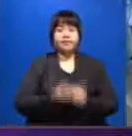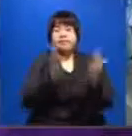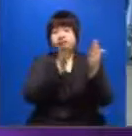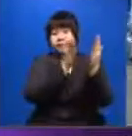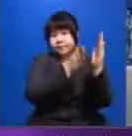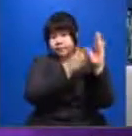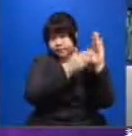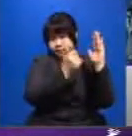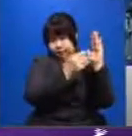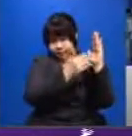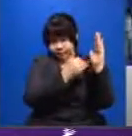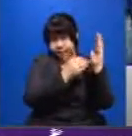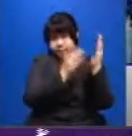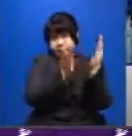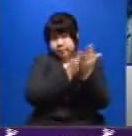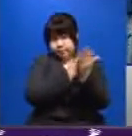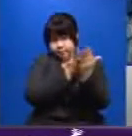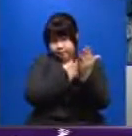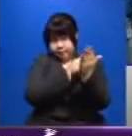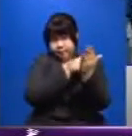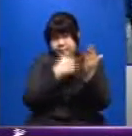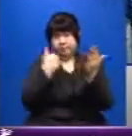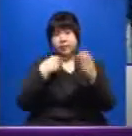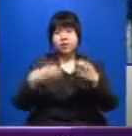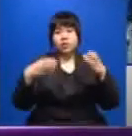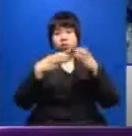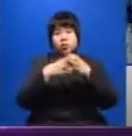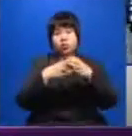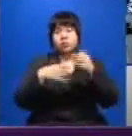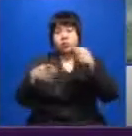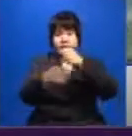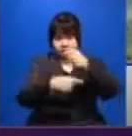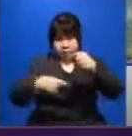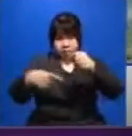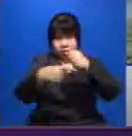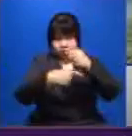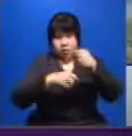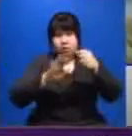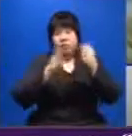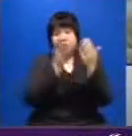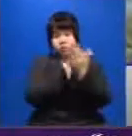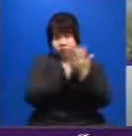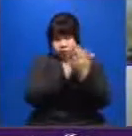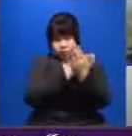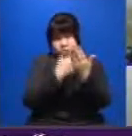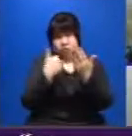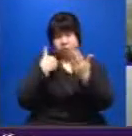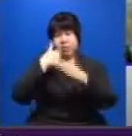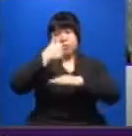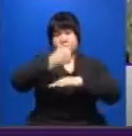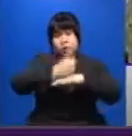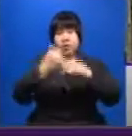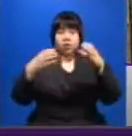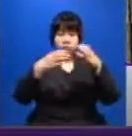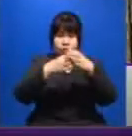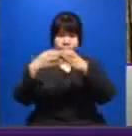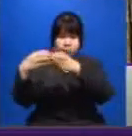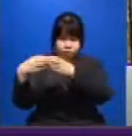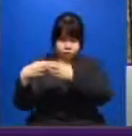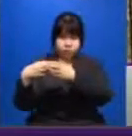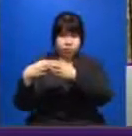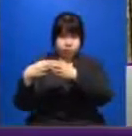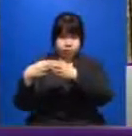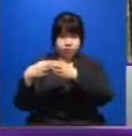นำโดยนายรวีรุ่งเรืองประธานกลุ่มเกษตรกรชาวนาไทยภาคตะวันตกและนายสุนทรจำปาหอมแกนำกลุ่มเกษตรกรชาว